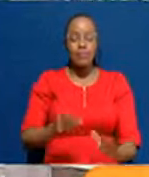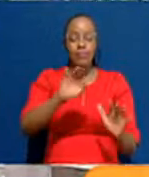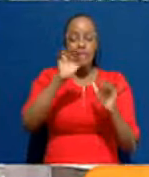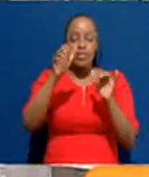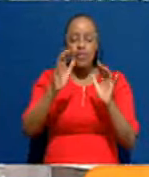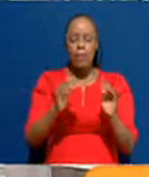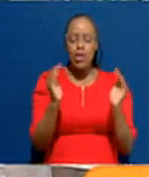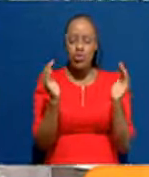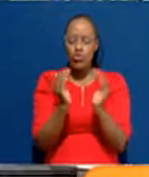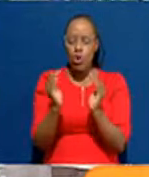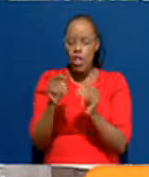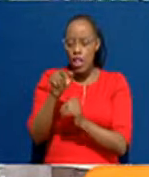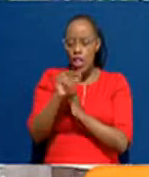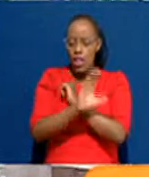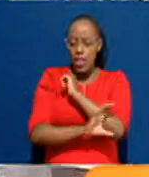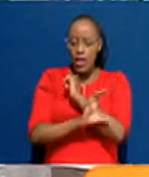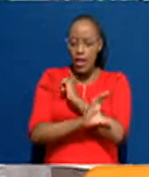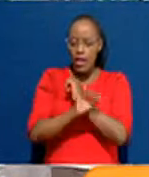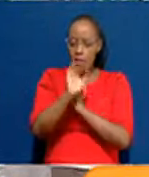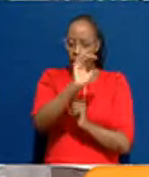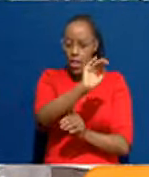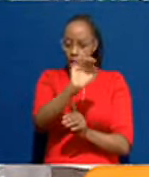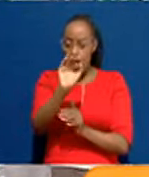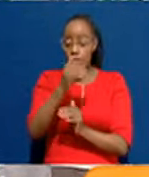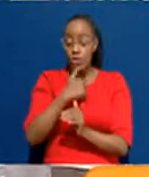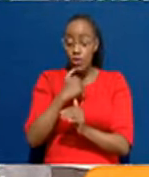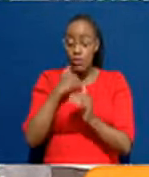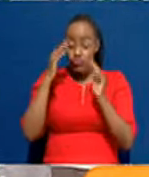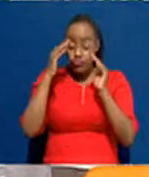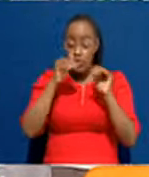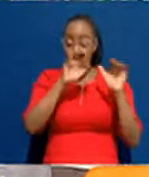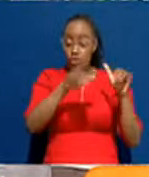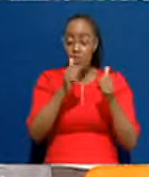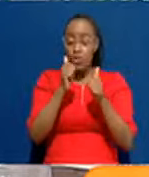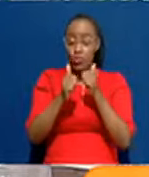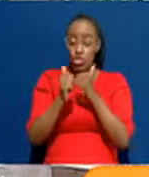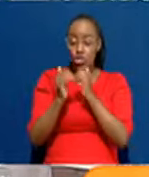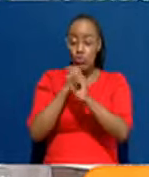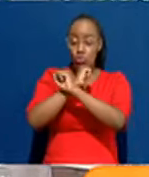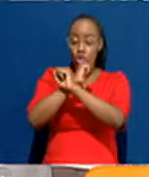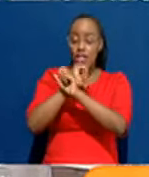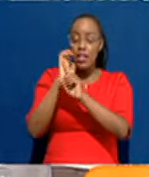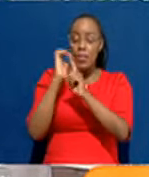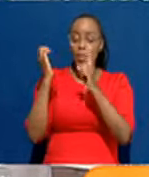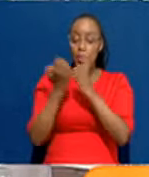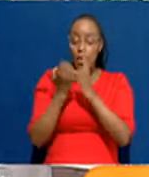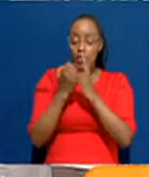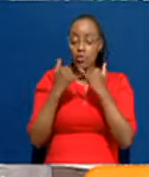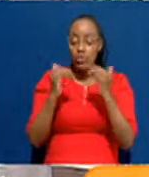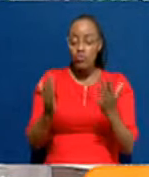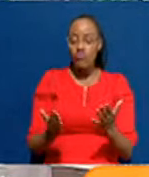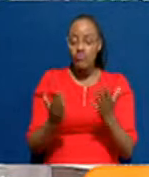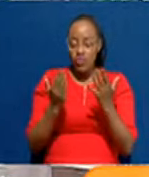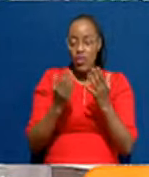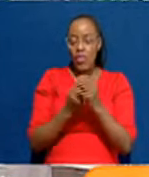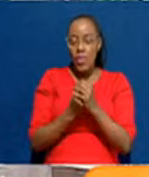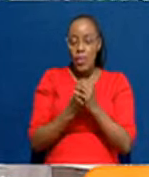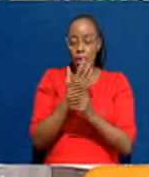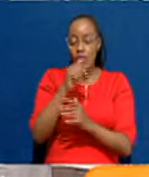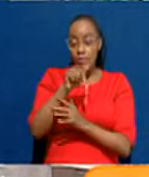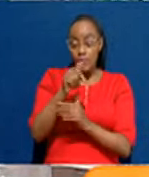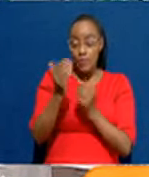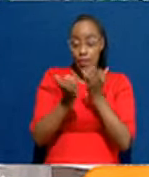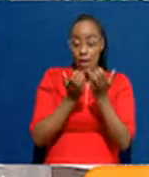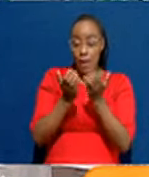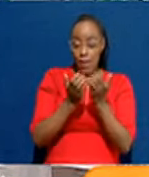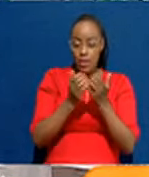Wakulima wadogo humu nchini wamehimizwa kuzingatia mbinu za kilimo zinazolinda mazingira ili kuboresha uzalishaji wa kudumu. Kwenye makala ya Kilimo